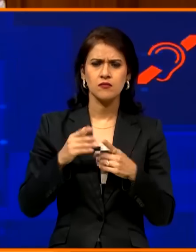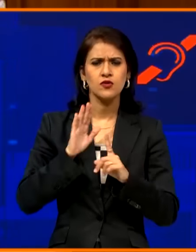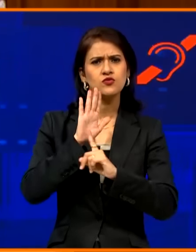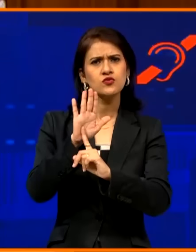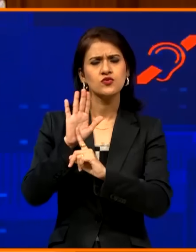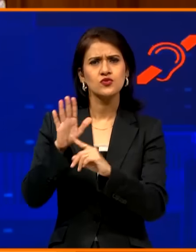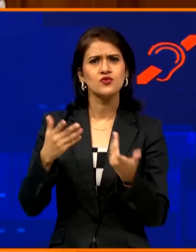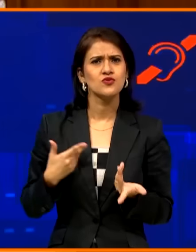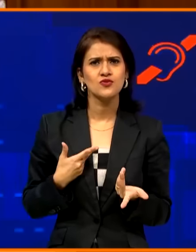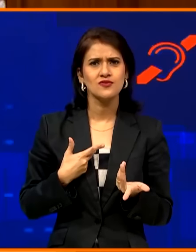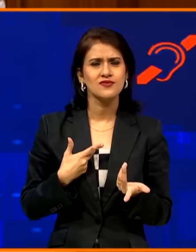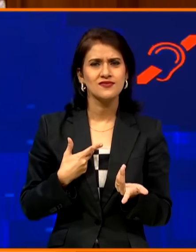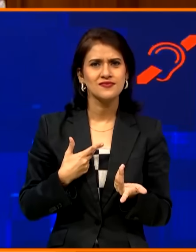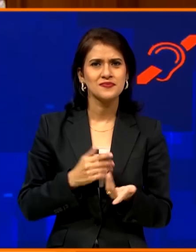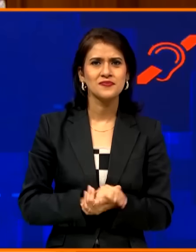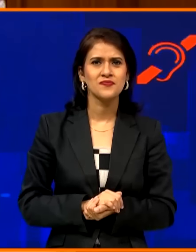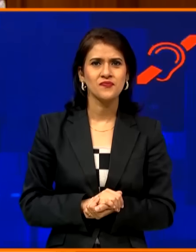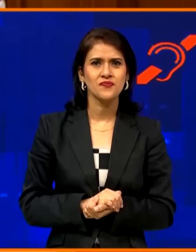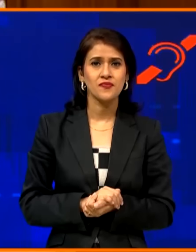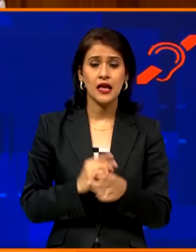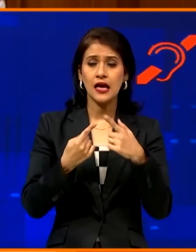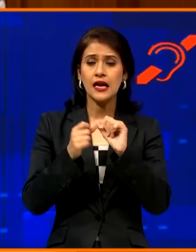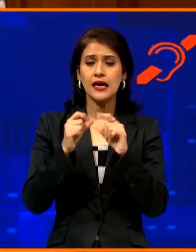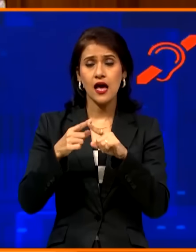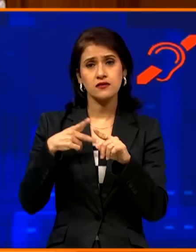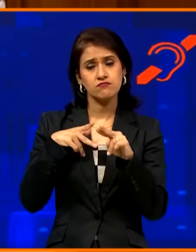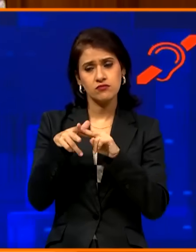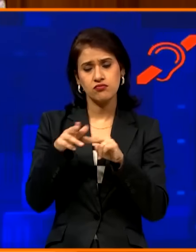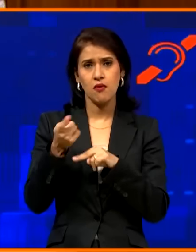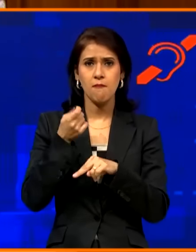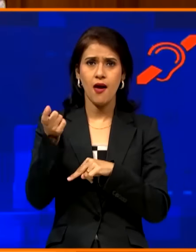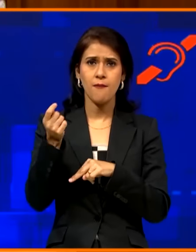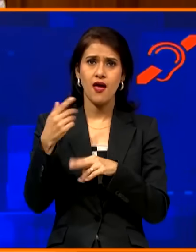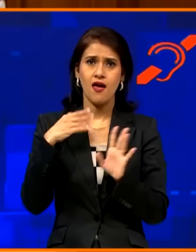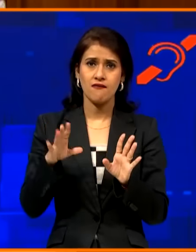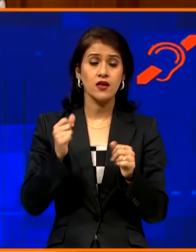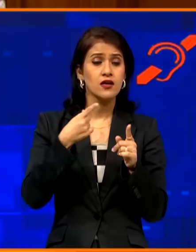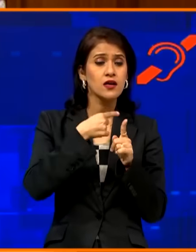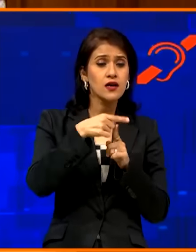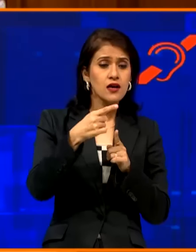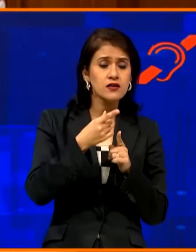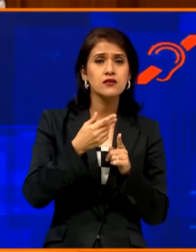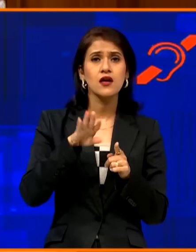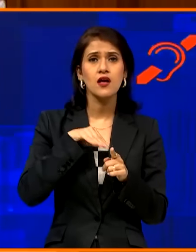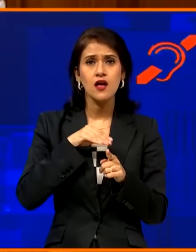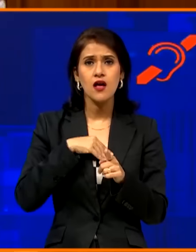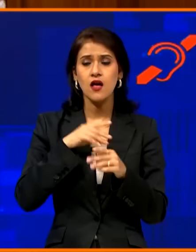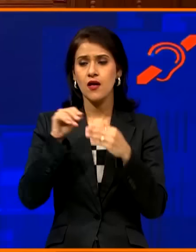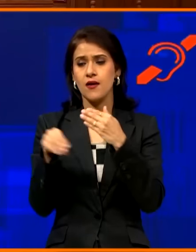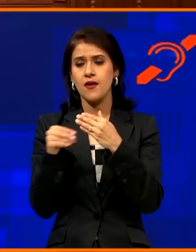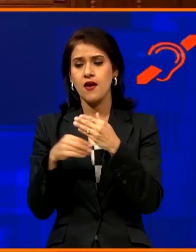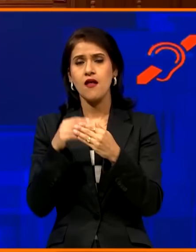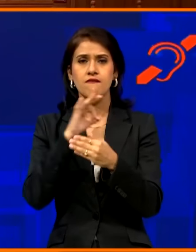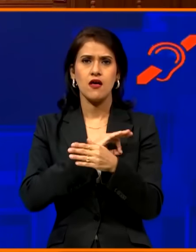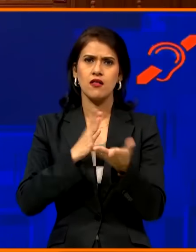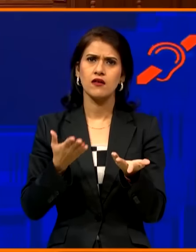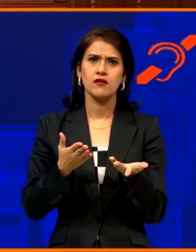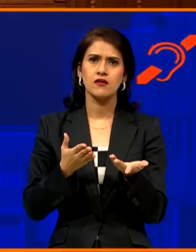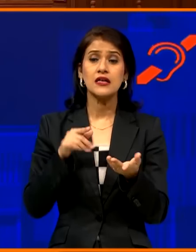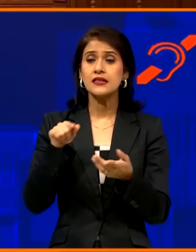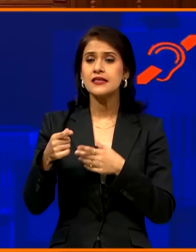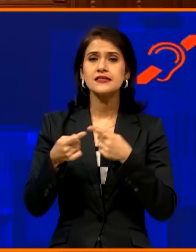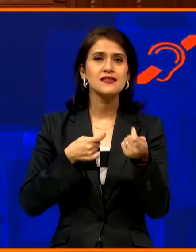सकता हूं कि कितना टैक्स जाता है कितने खर्चे जाते हैं और क्या सरप्लस होता है यह बिजनेस